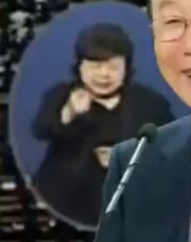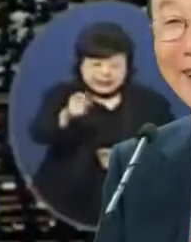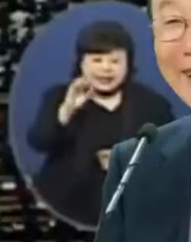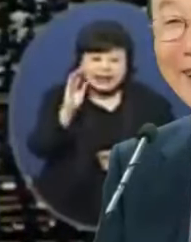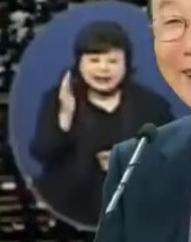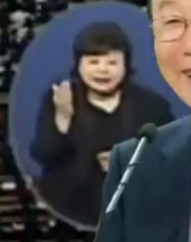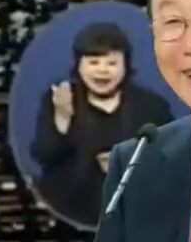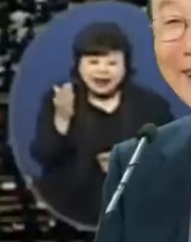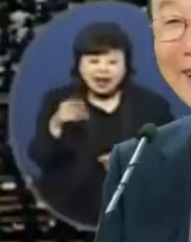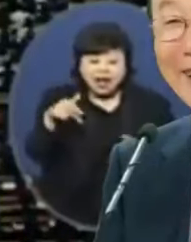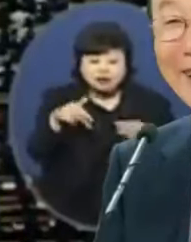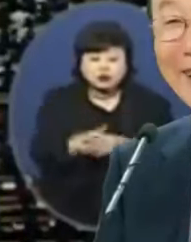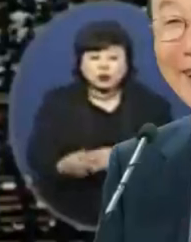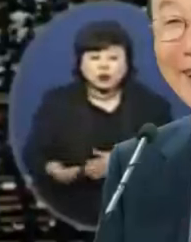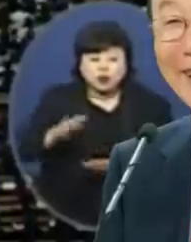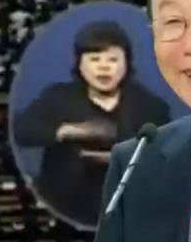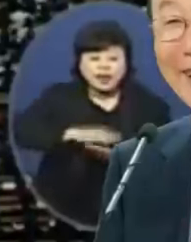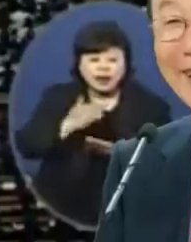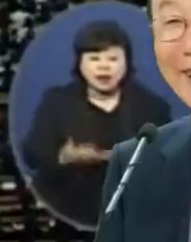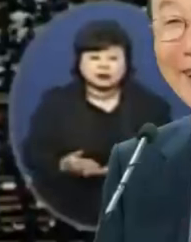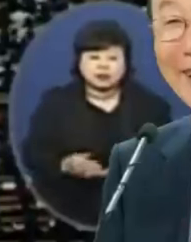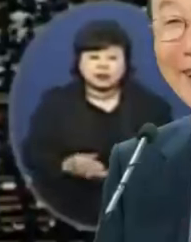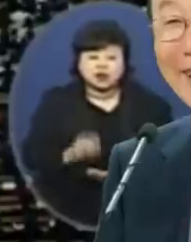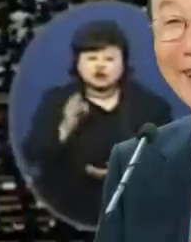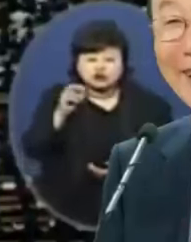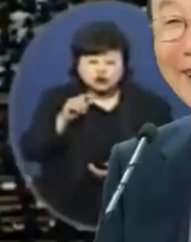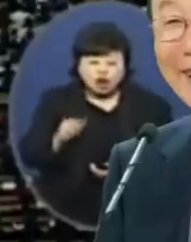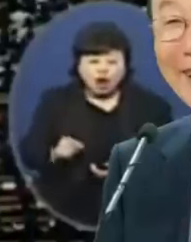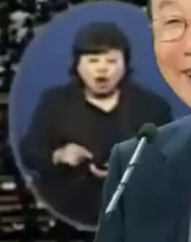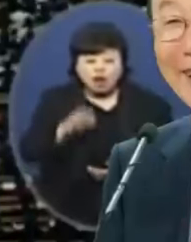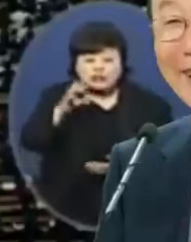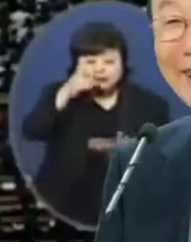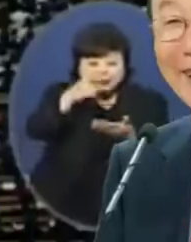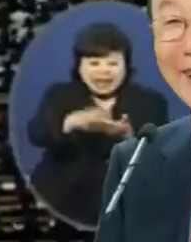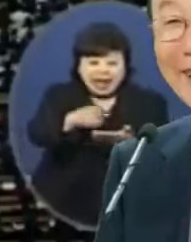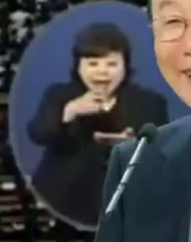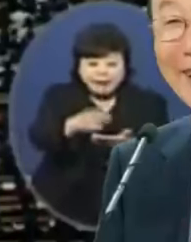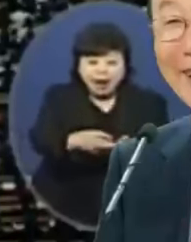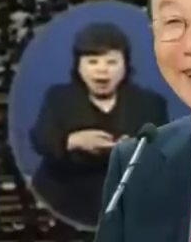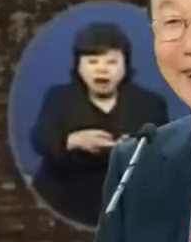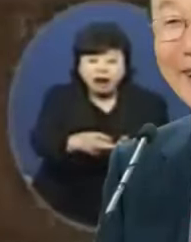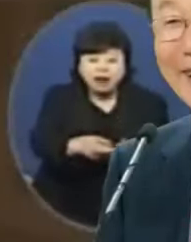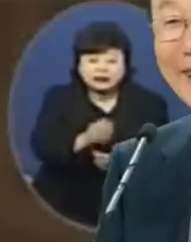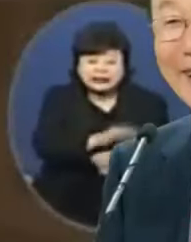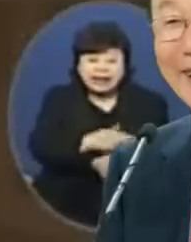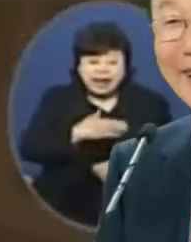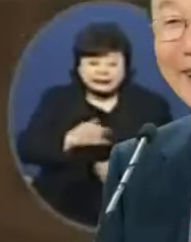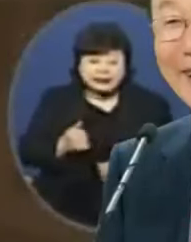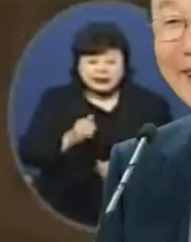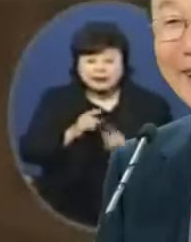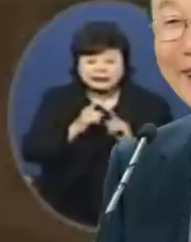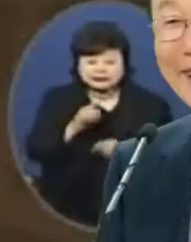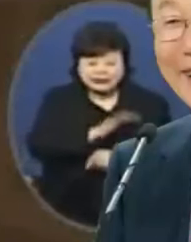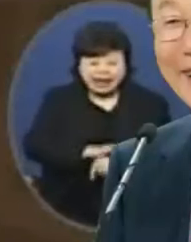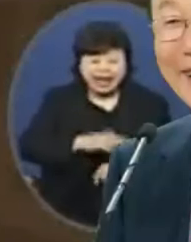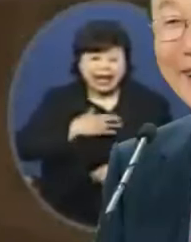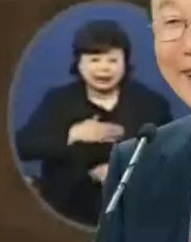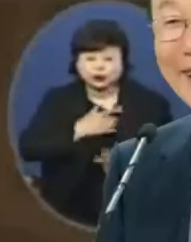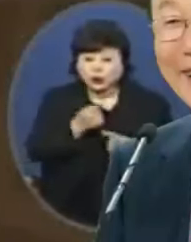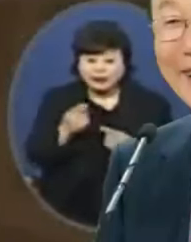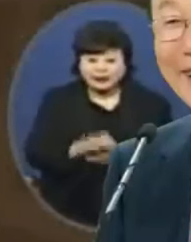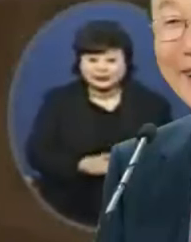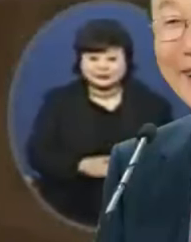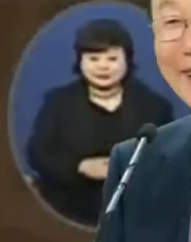말씀하셨습니다. 종교개혁자 마르틴 루터는 십계명을 온전히 아는 사람은 성경 전체를 아는 것이라고